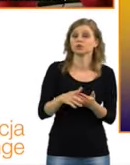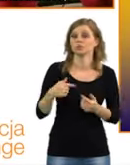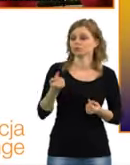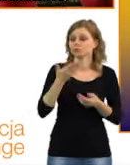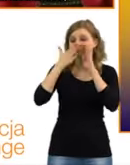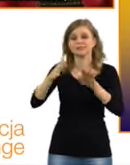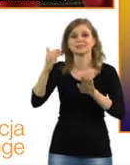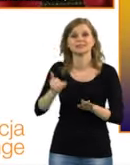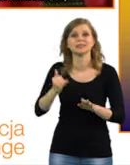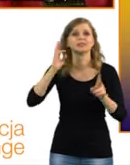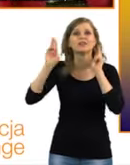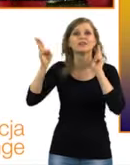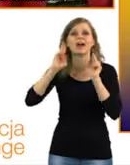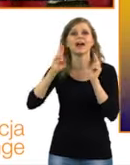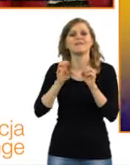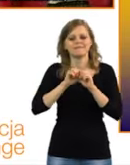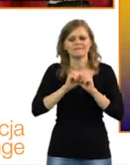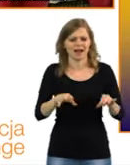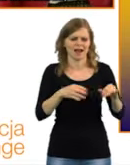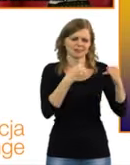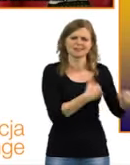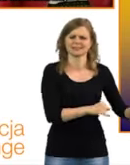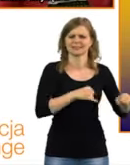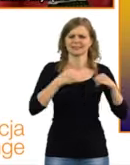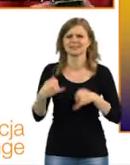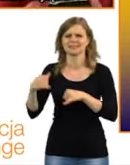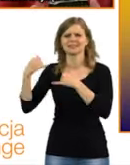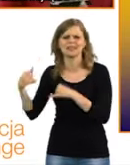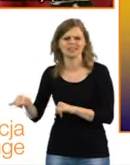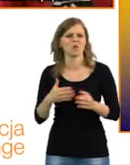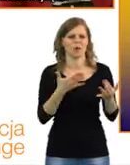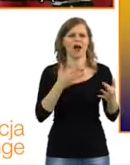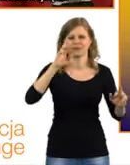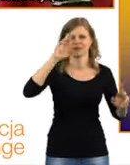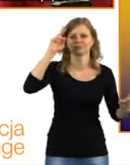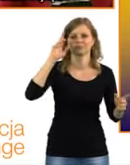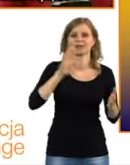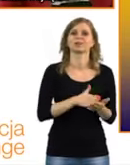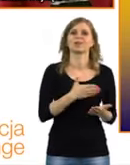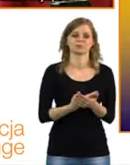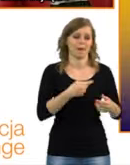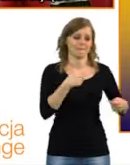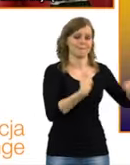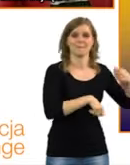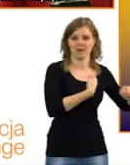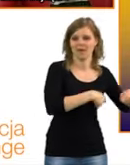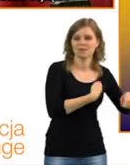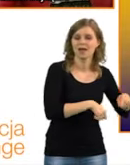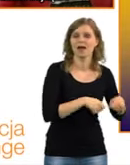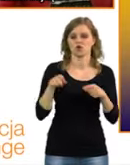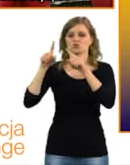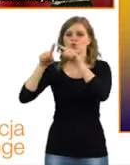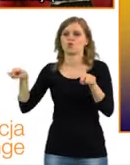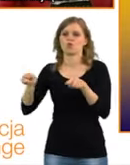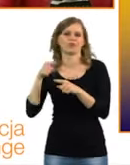Początkowo prezentujemy dziecku dźwięki wyraźnie kontrastowe, takie różniące się od siebie, czyli na przykład bębenek